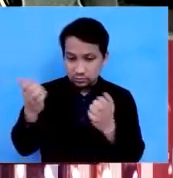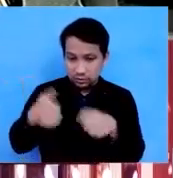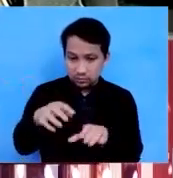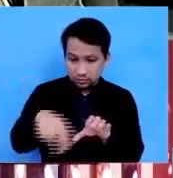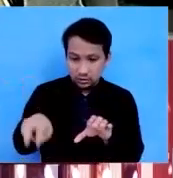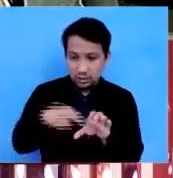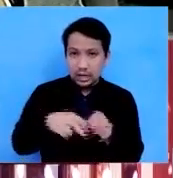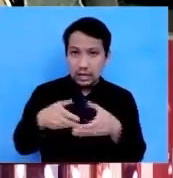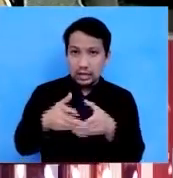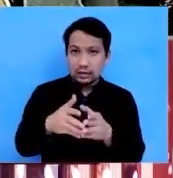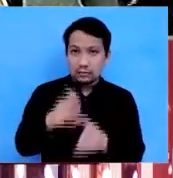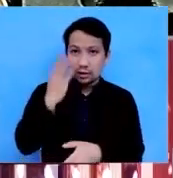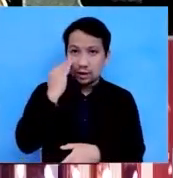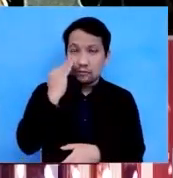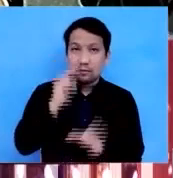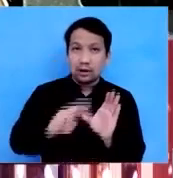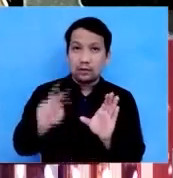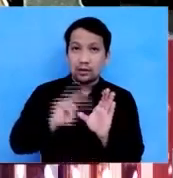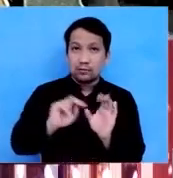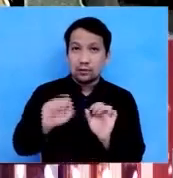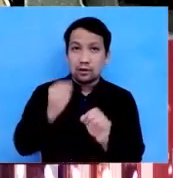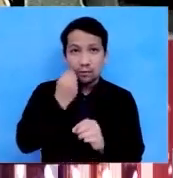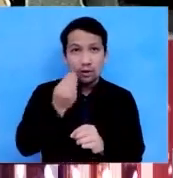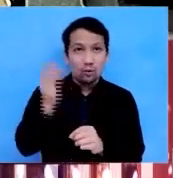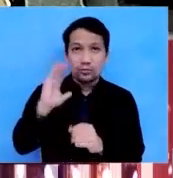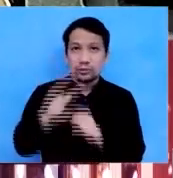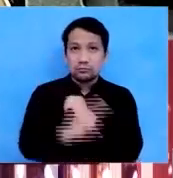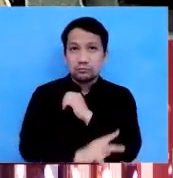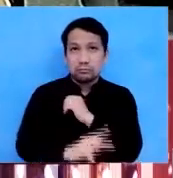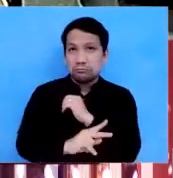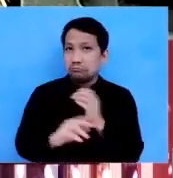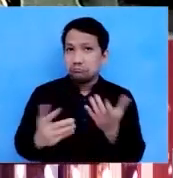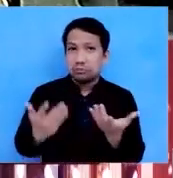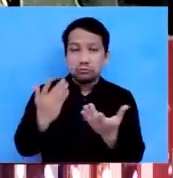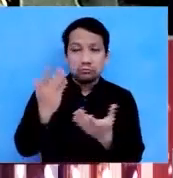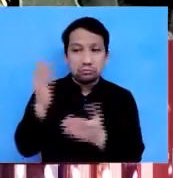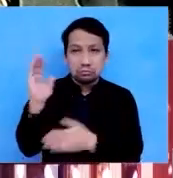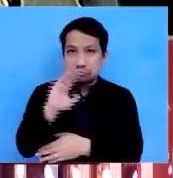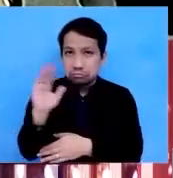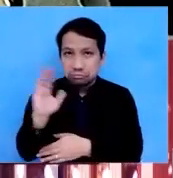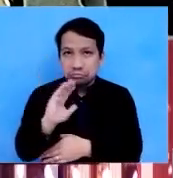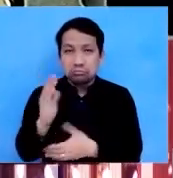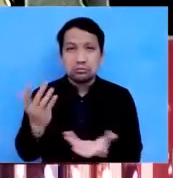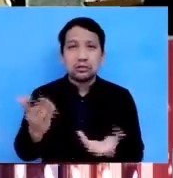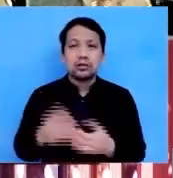sila, makakasakay sila at makakauwi sila sa probinsya, makakapagpasko sila sa probinsya?